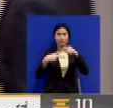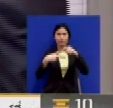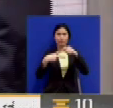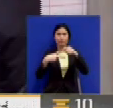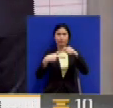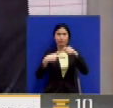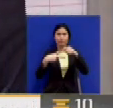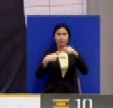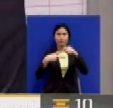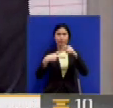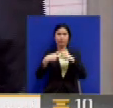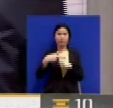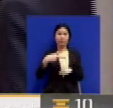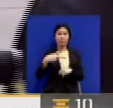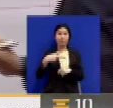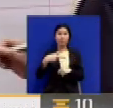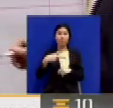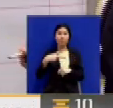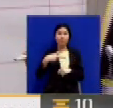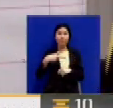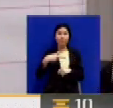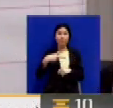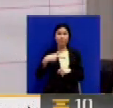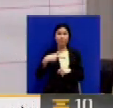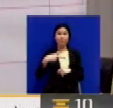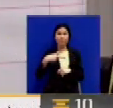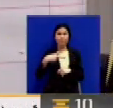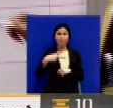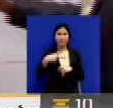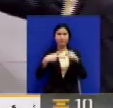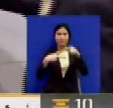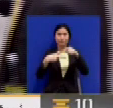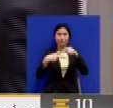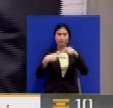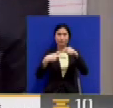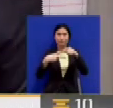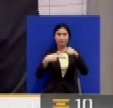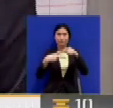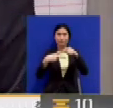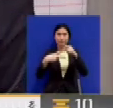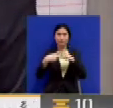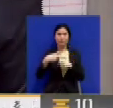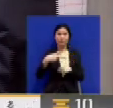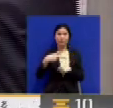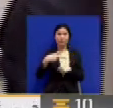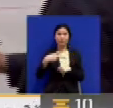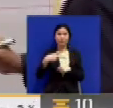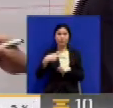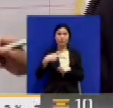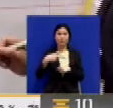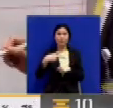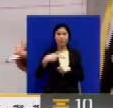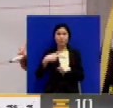นขั้วที่3ว่างั้น ขั้วที่3ไงแล้วเพื่อไทยก็บอกไม่เอาอะไรเลยใช่ไหม เทหมดหน้าตา อนาคตใหม่ก็ไม่เอาอะไรเลยเพียงแต่ต้องการปิดสวิตช์ส